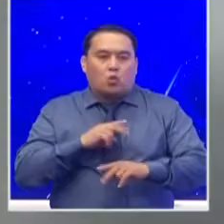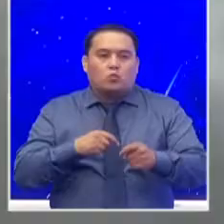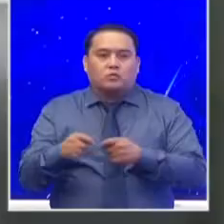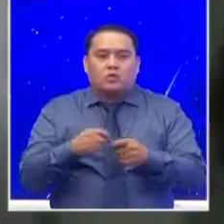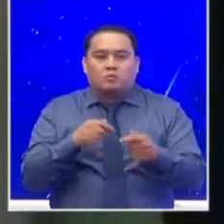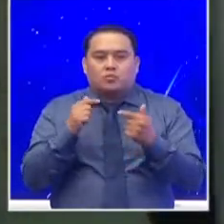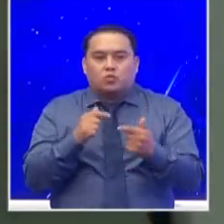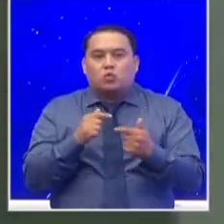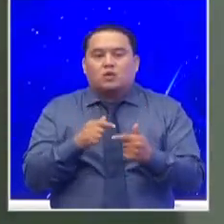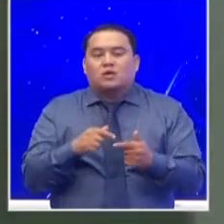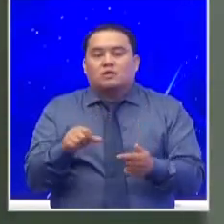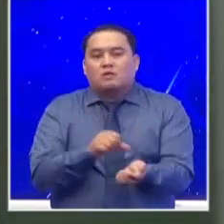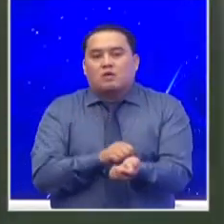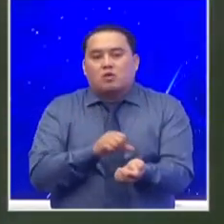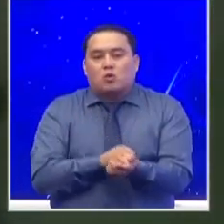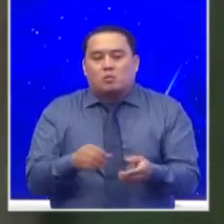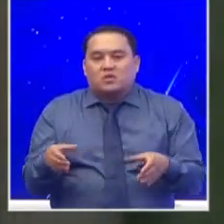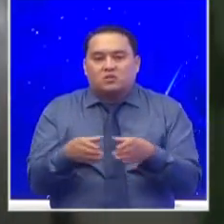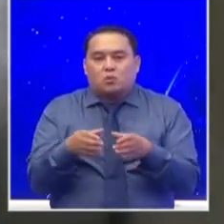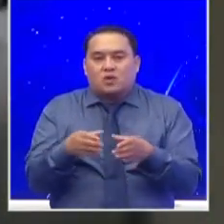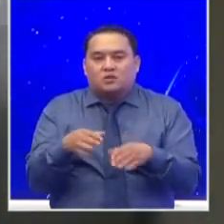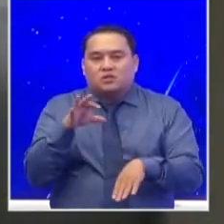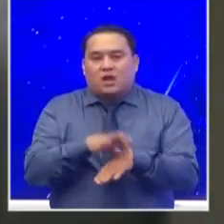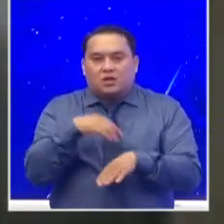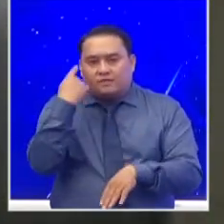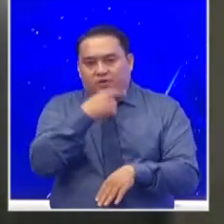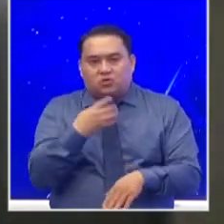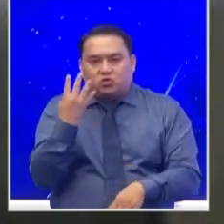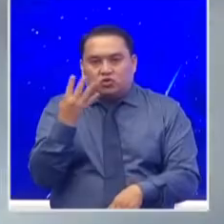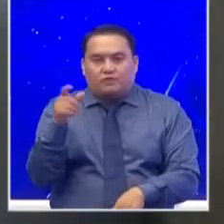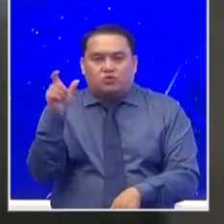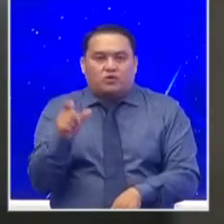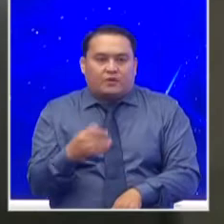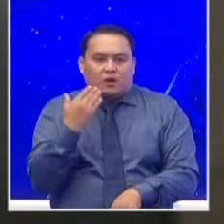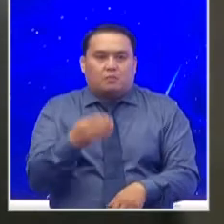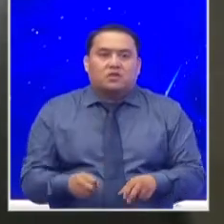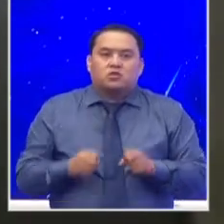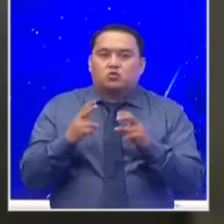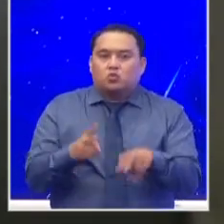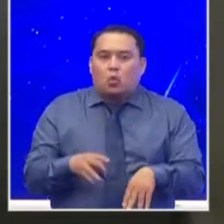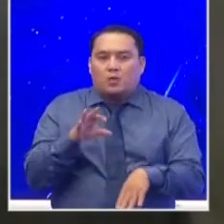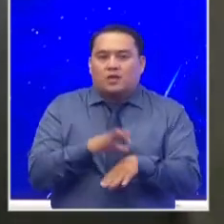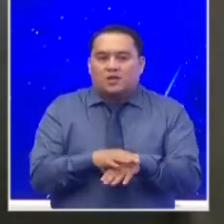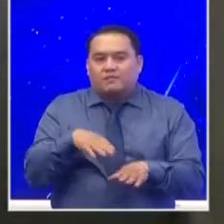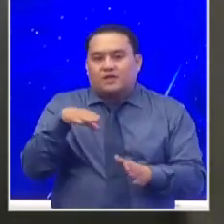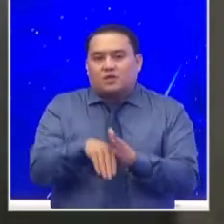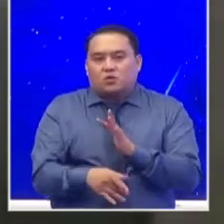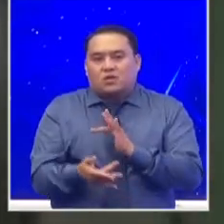по противодействию наркопреступности была задержана группа лиц из 4 человек. Преступники арестованы за ведение